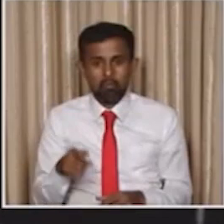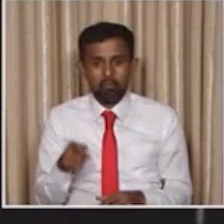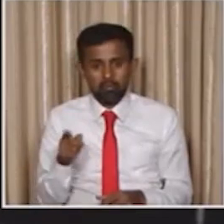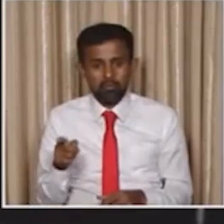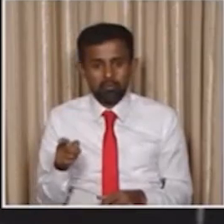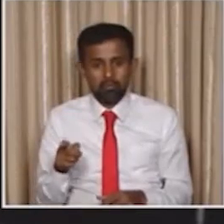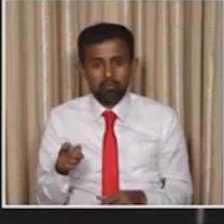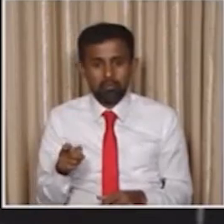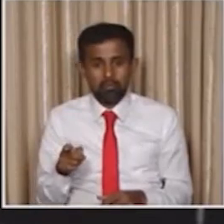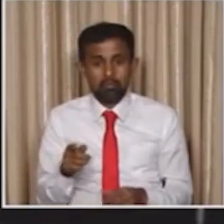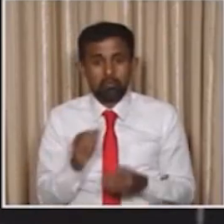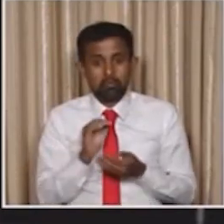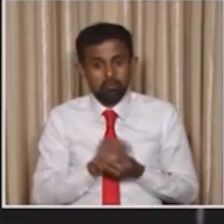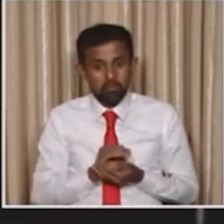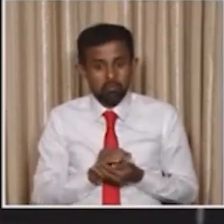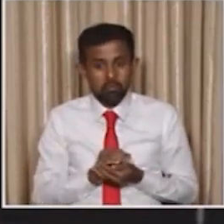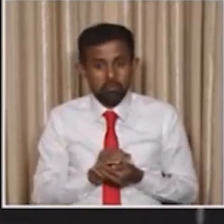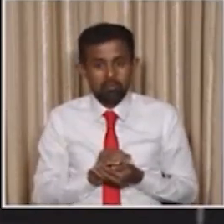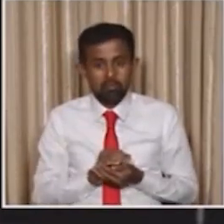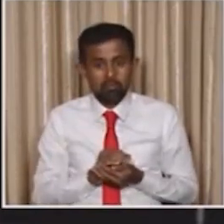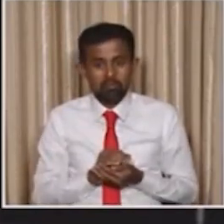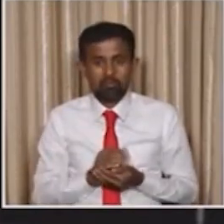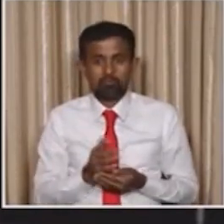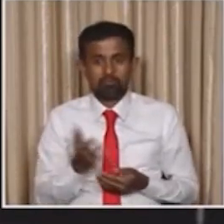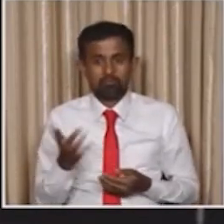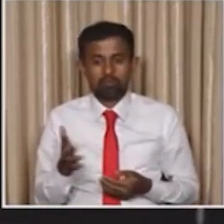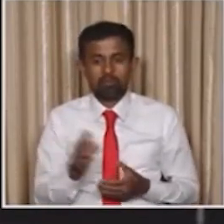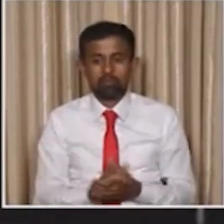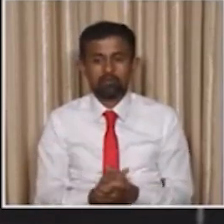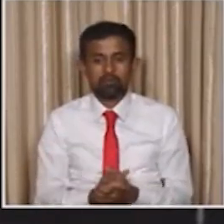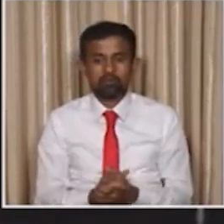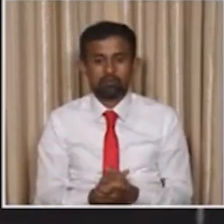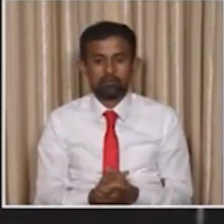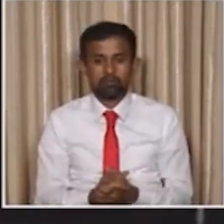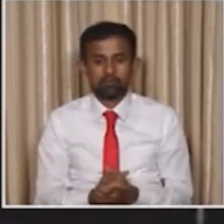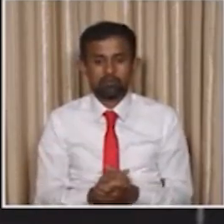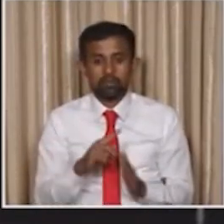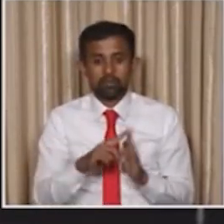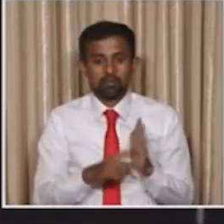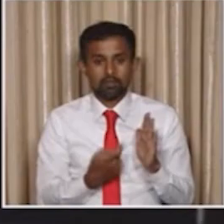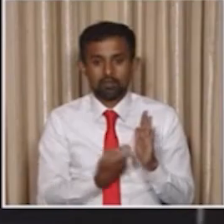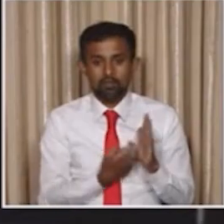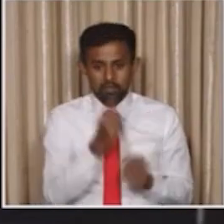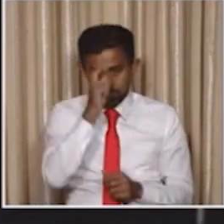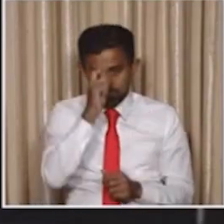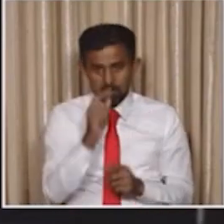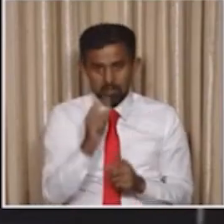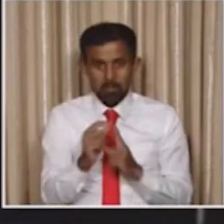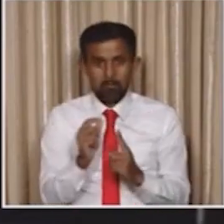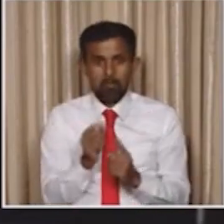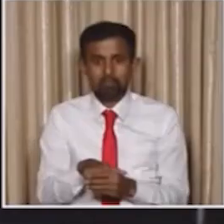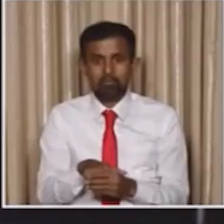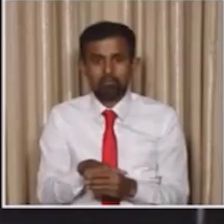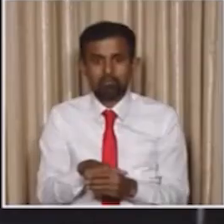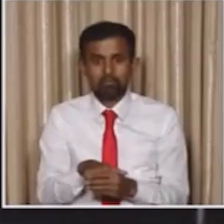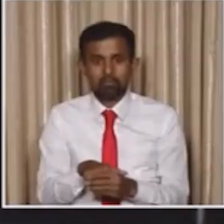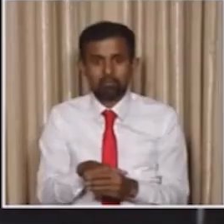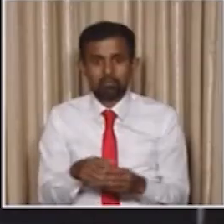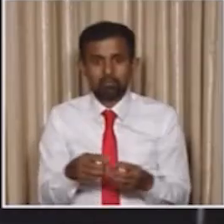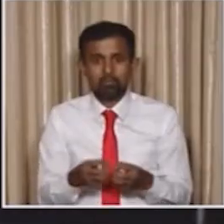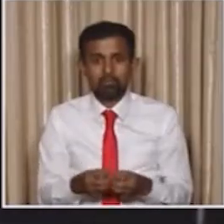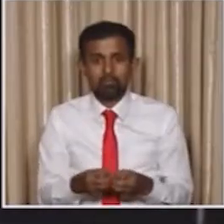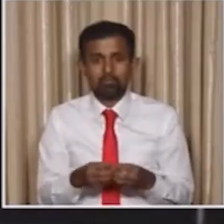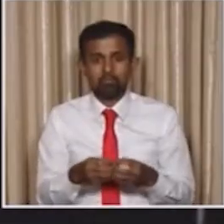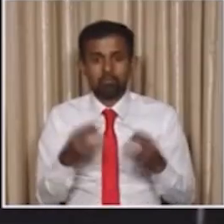හෝ ගොදුරු වී බේරීමට සිදු වෙලා තිබෙනවා JR ජයවර්ධන මහත්මයාට මේ පාලි පින්තු ඇතුළේම බෝම්බයක්